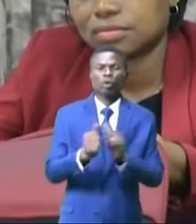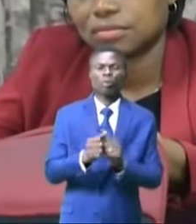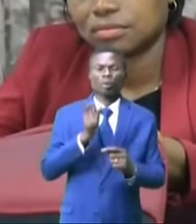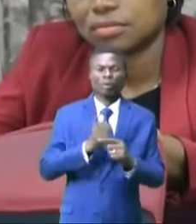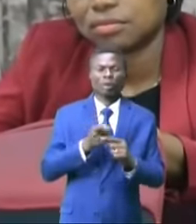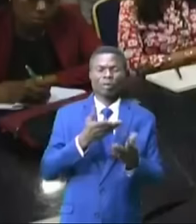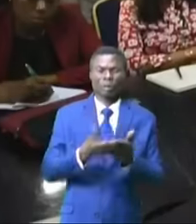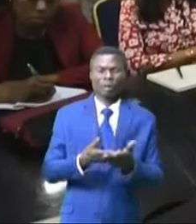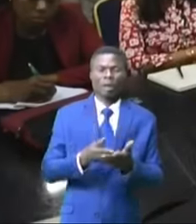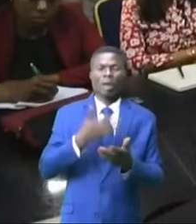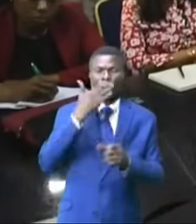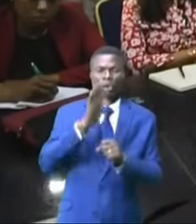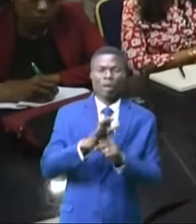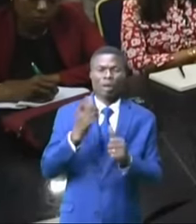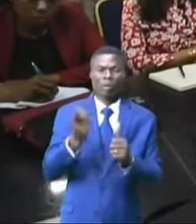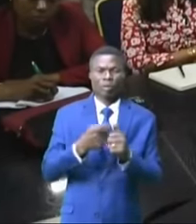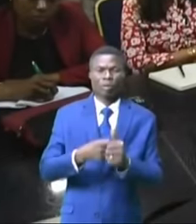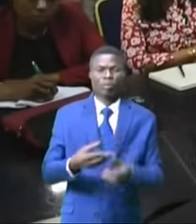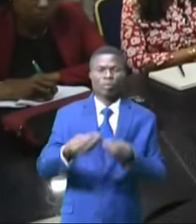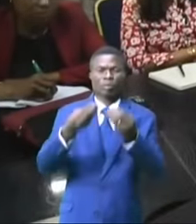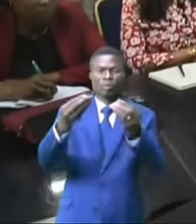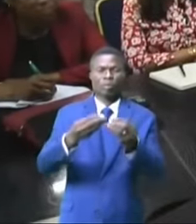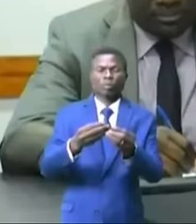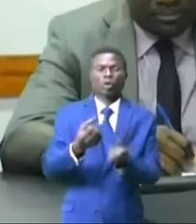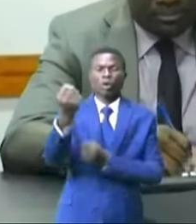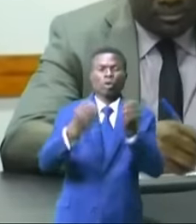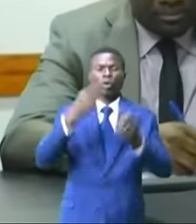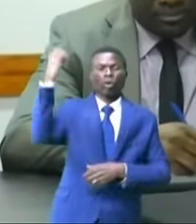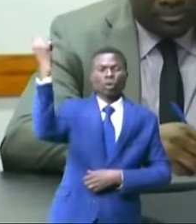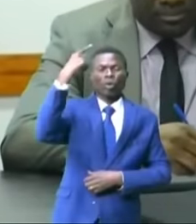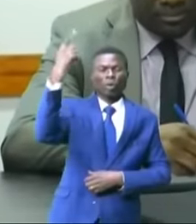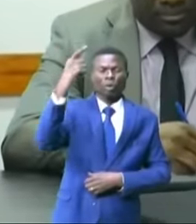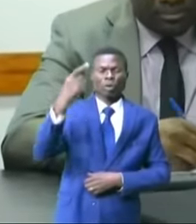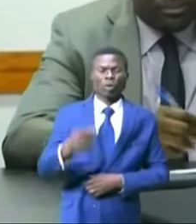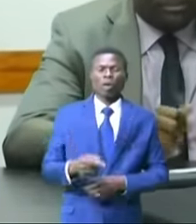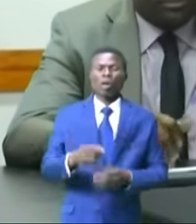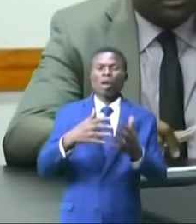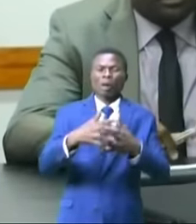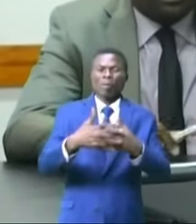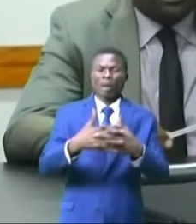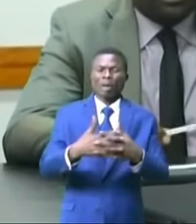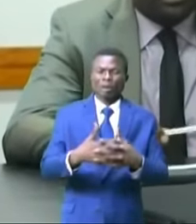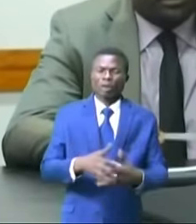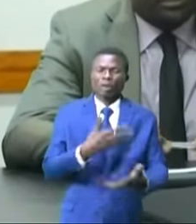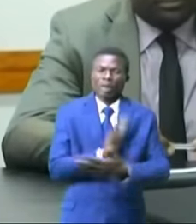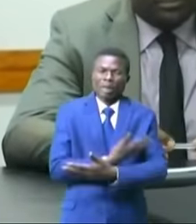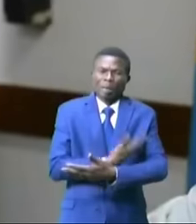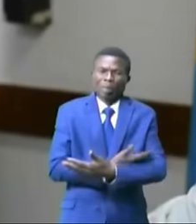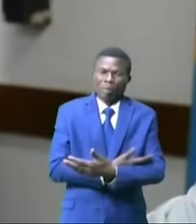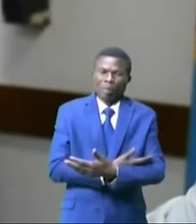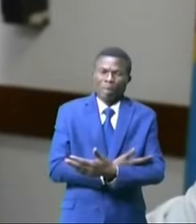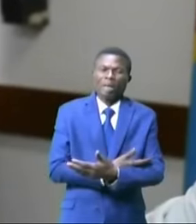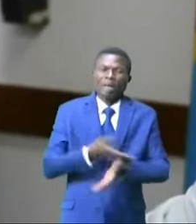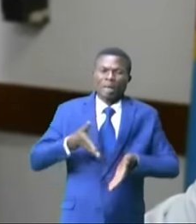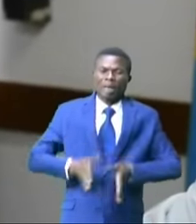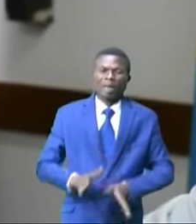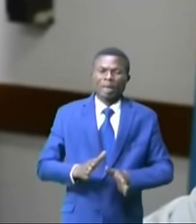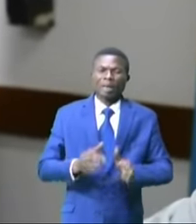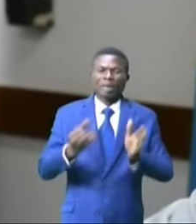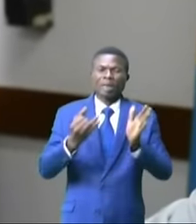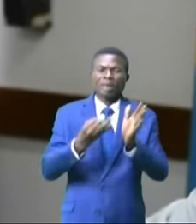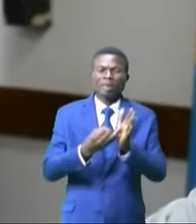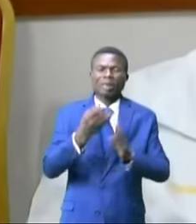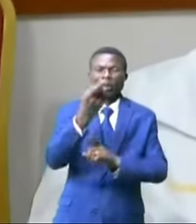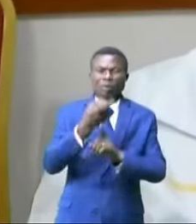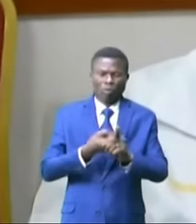promis dans un premier temps la remise des ambulances, de couveuses et autres médicaments d'ici quelques jours. Focus a été fait sur